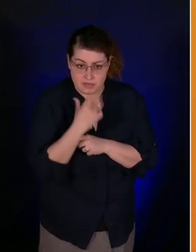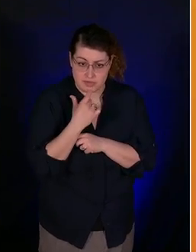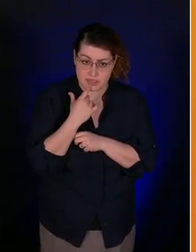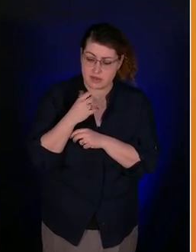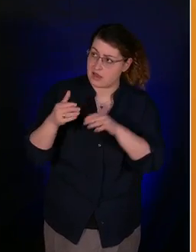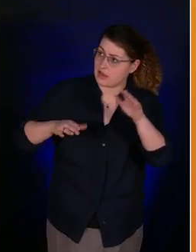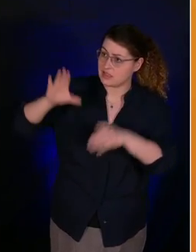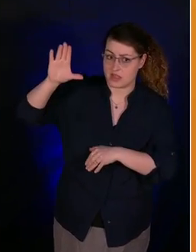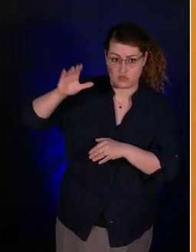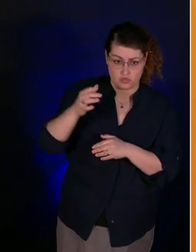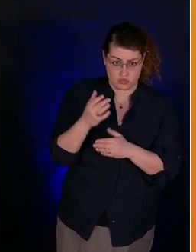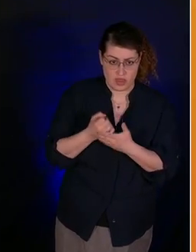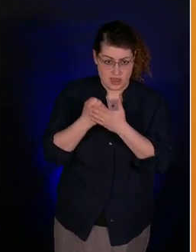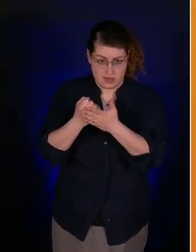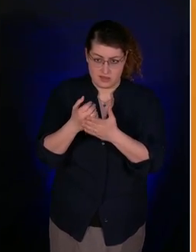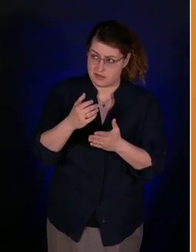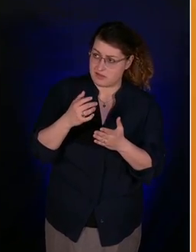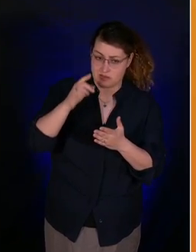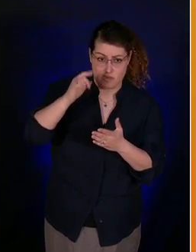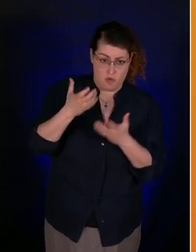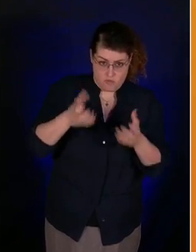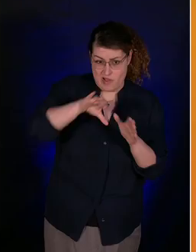cette candidature. Le procédé est